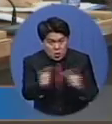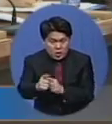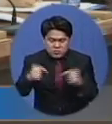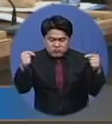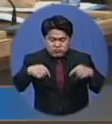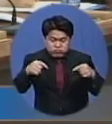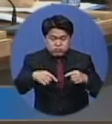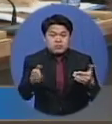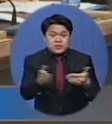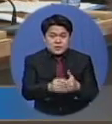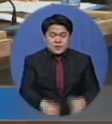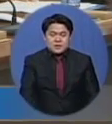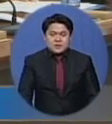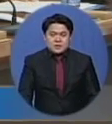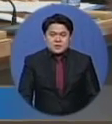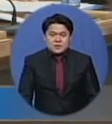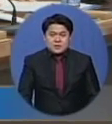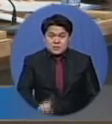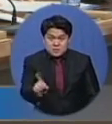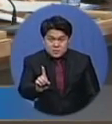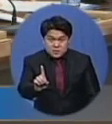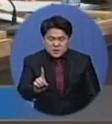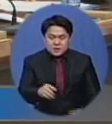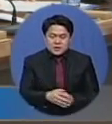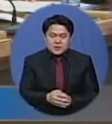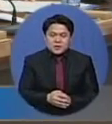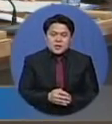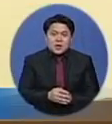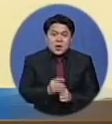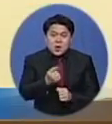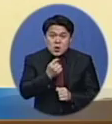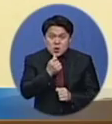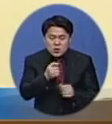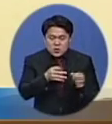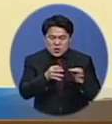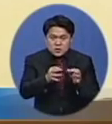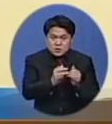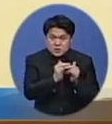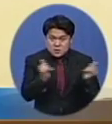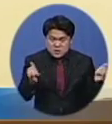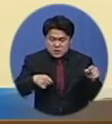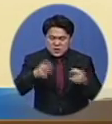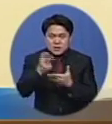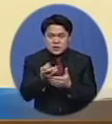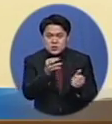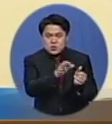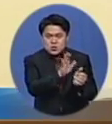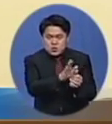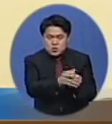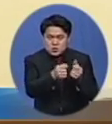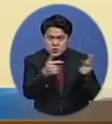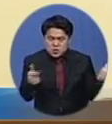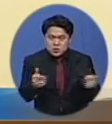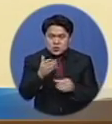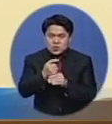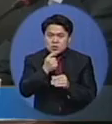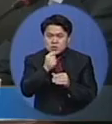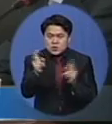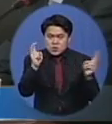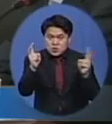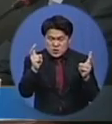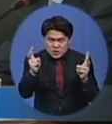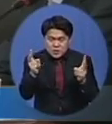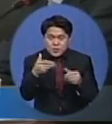중점 논의했습니다. 대책회의에서는 소상공인 정책자금 지원 확대와 중소기업 융자금 2차 보전금